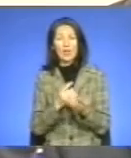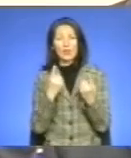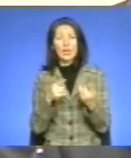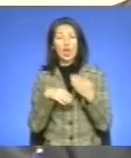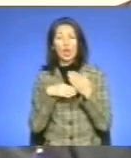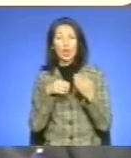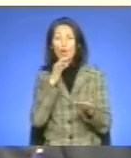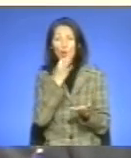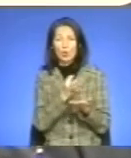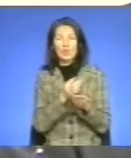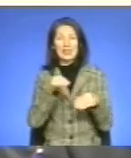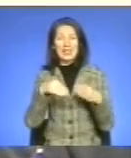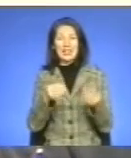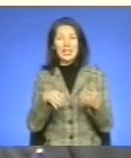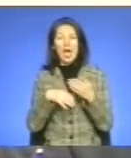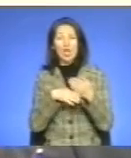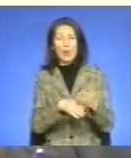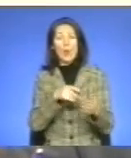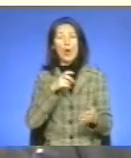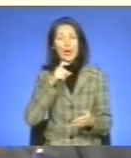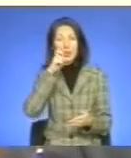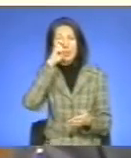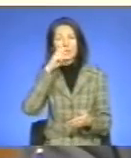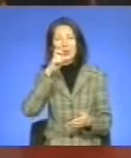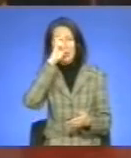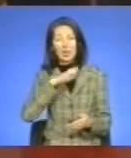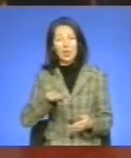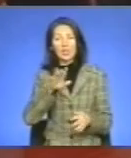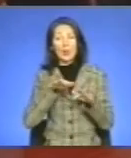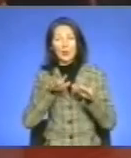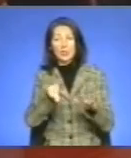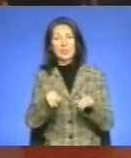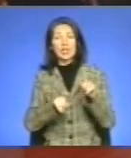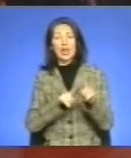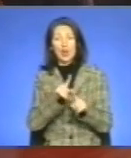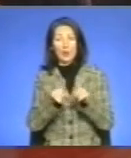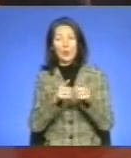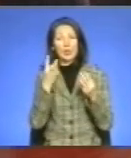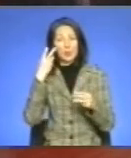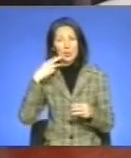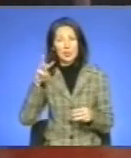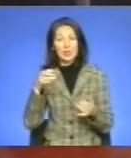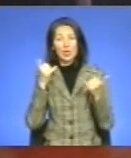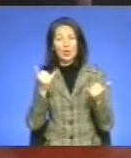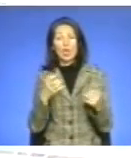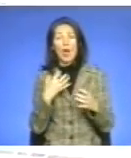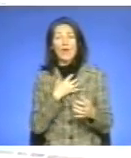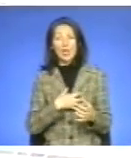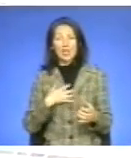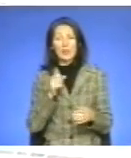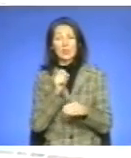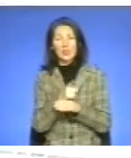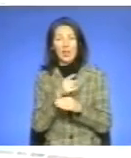допомоги країнам в процесі їх реформування і модернізації. Сьогодні найважливішим завданням в Україні є